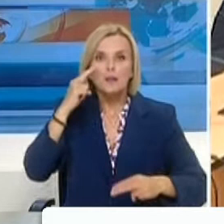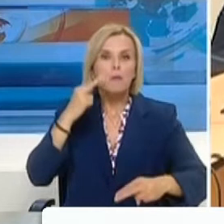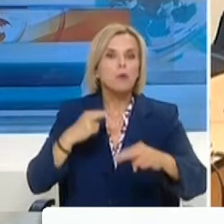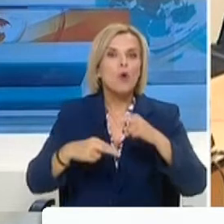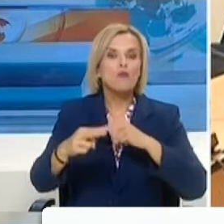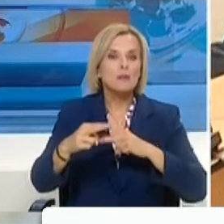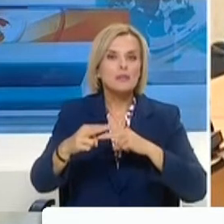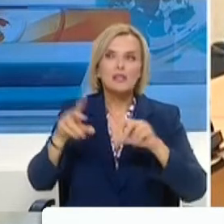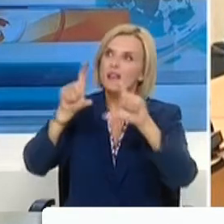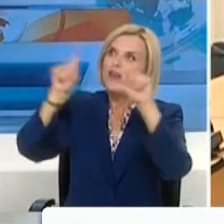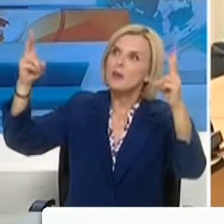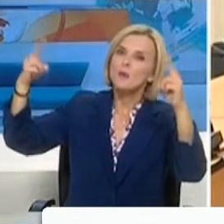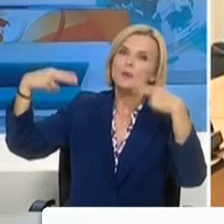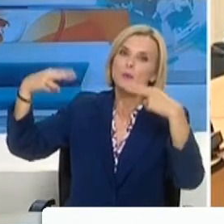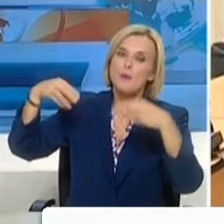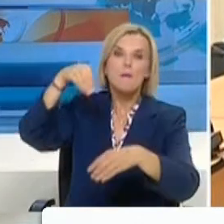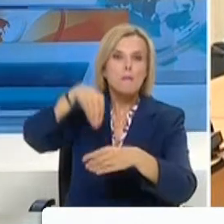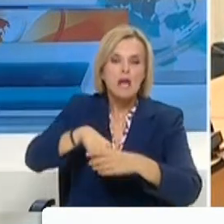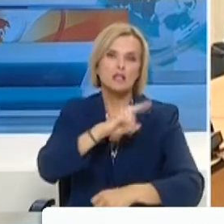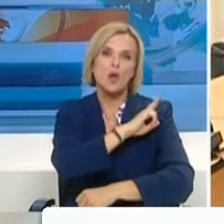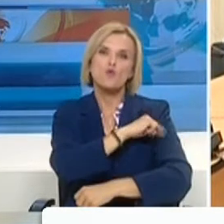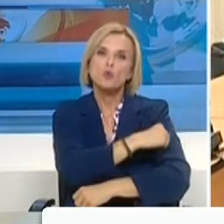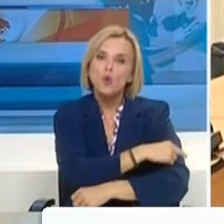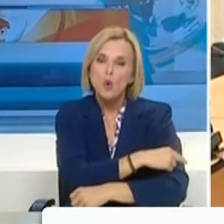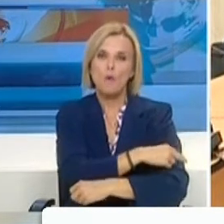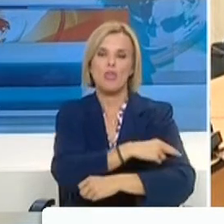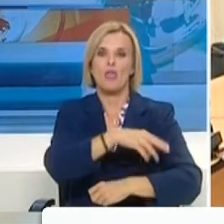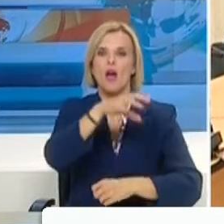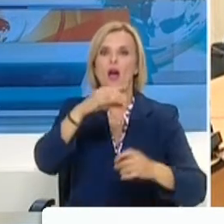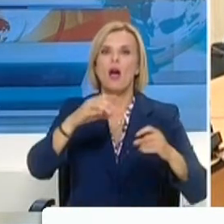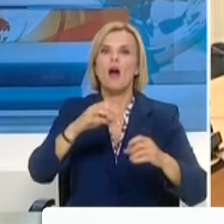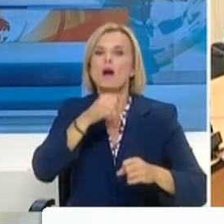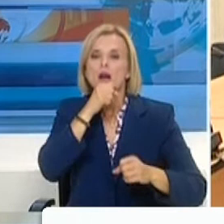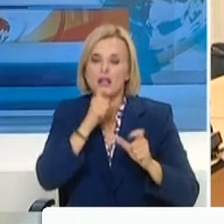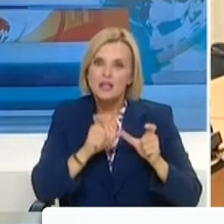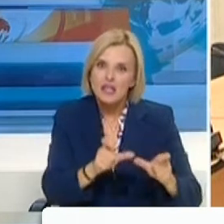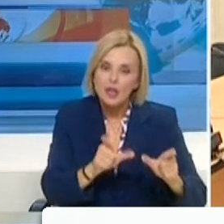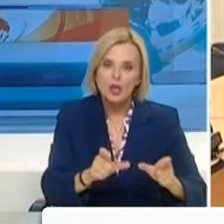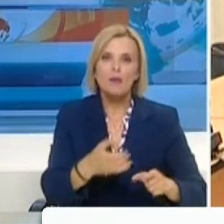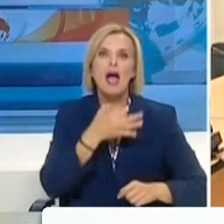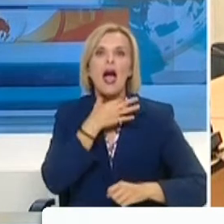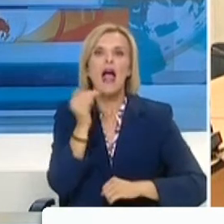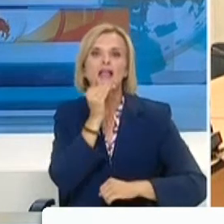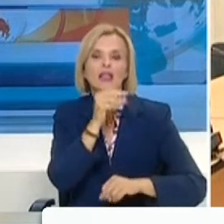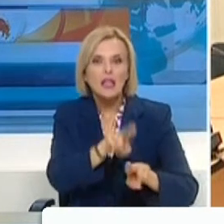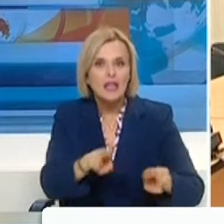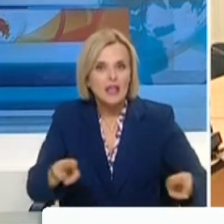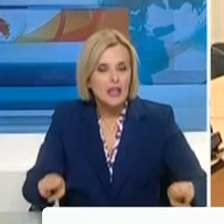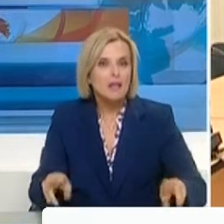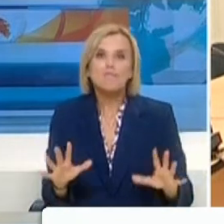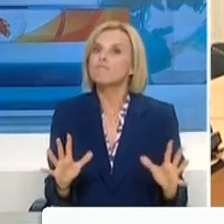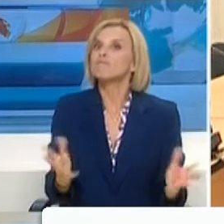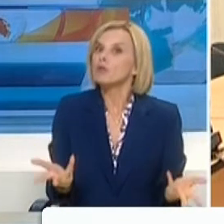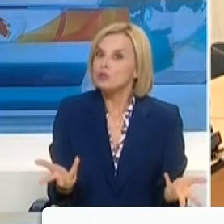των κλιματιστικών μονάδων σε δομές και νοσοκομεία και πιο συγκεκριμένα στις μονάδες εντατικής θεραπείας και τις μονάδες COVID? Σύμφωνα